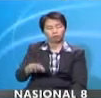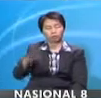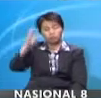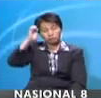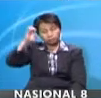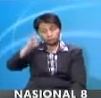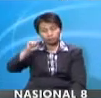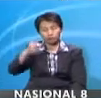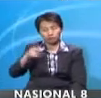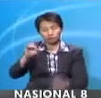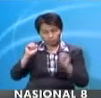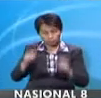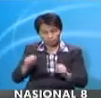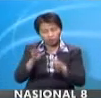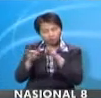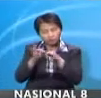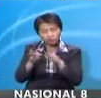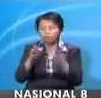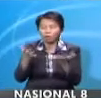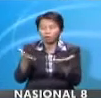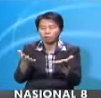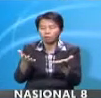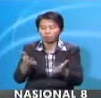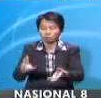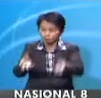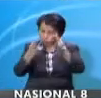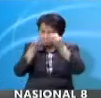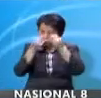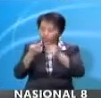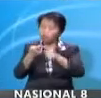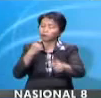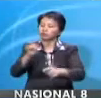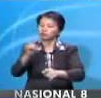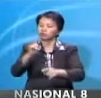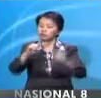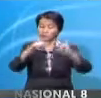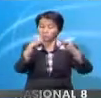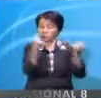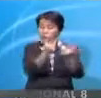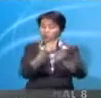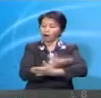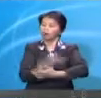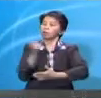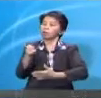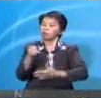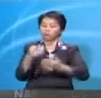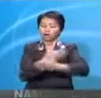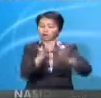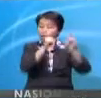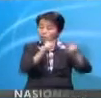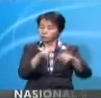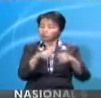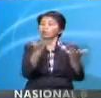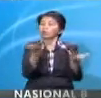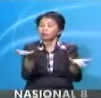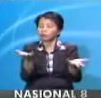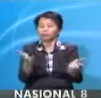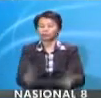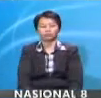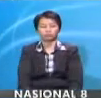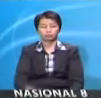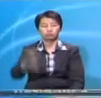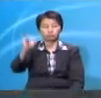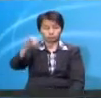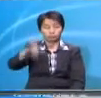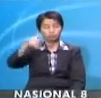Tana, boleh ceritakan sikit mungkin ada maklumat yang diperolehi daripada rombongan anak kepada Encik Tana Segaran sendiri? Ya,